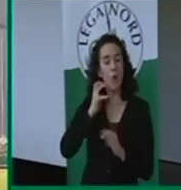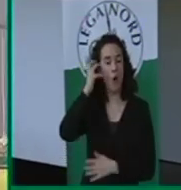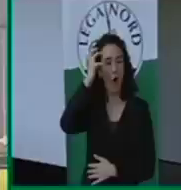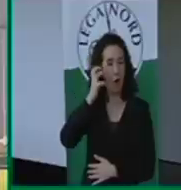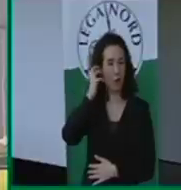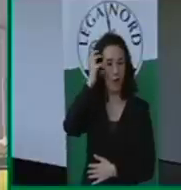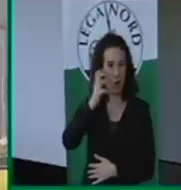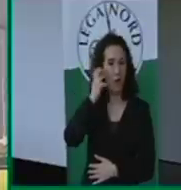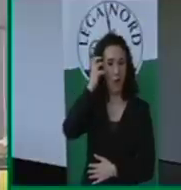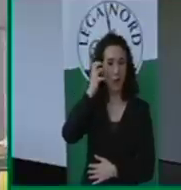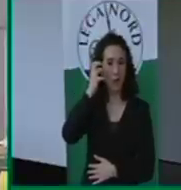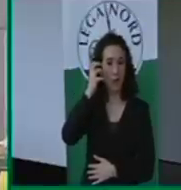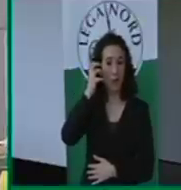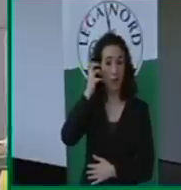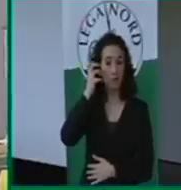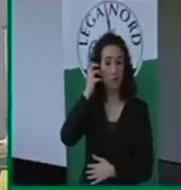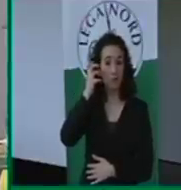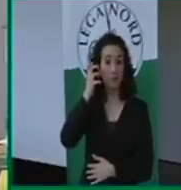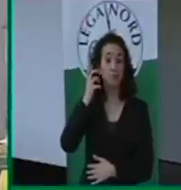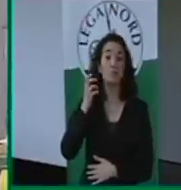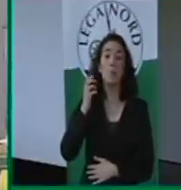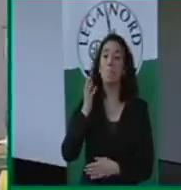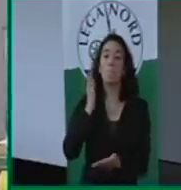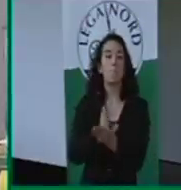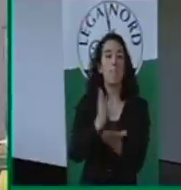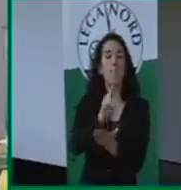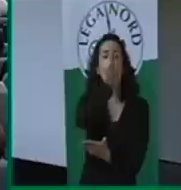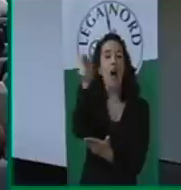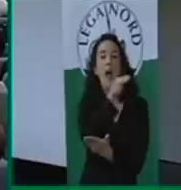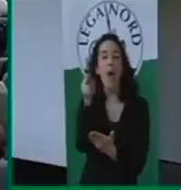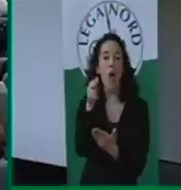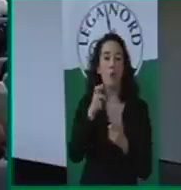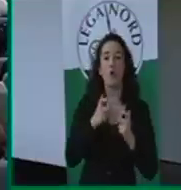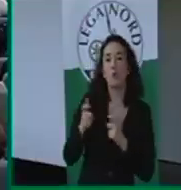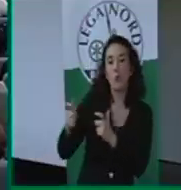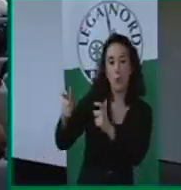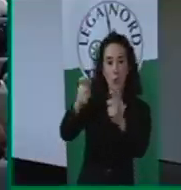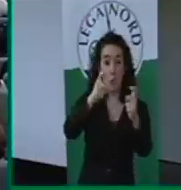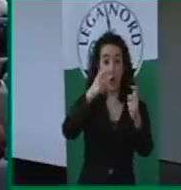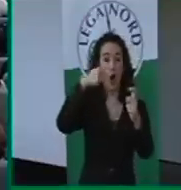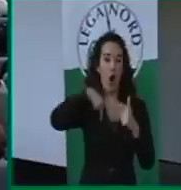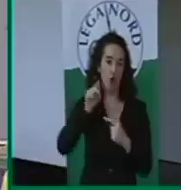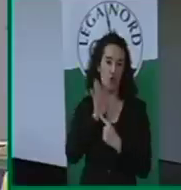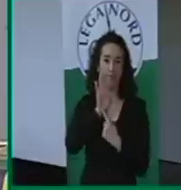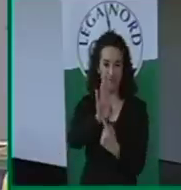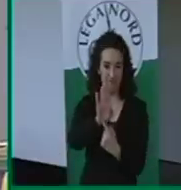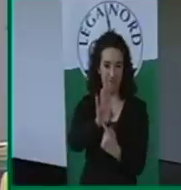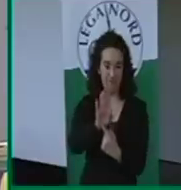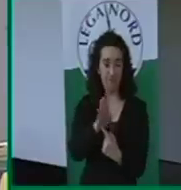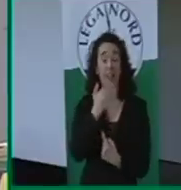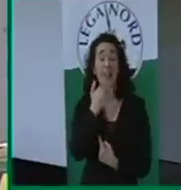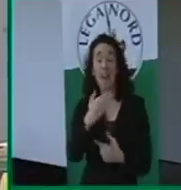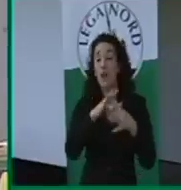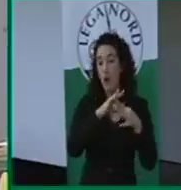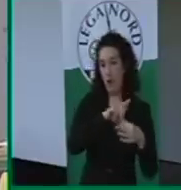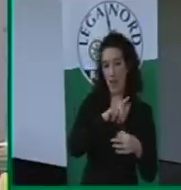poter presentare questo basta Eurotour perché noi con il quotidiano La Padania con telepadania e grazie ai colleghi di Radio Padania